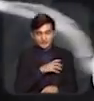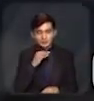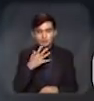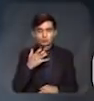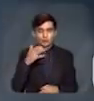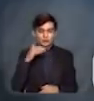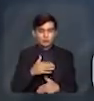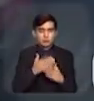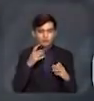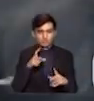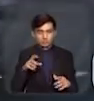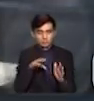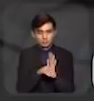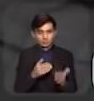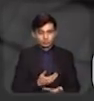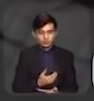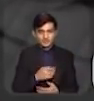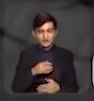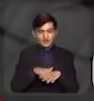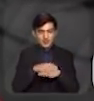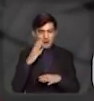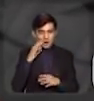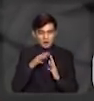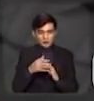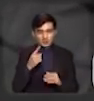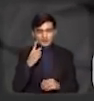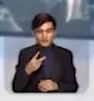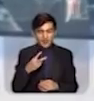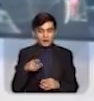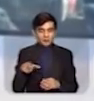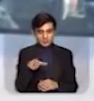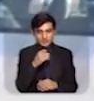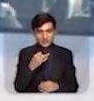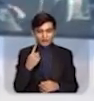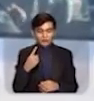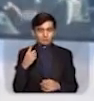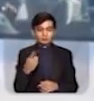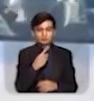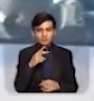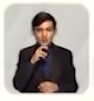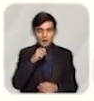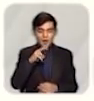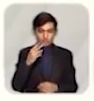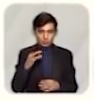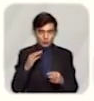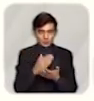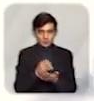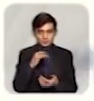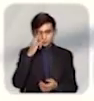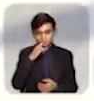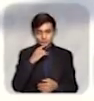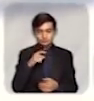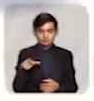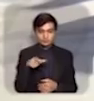халқы бар Қарағандыда небәрі екі орталық бір айналма жол ғана бар. Ал жағдайдың жуық арада өзгермейтінін Қазавтожол басшысы